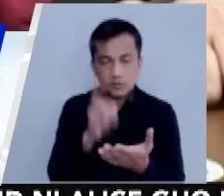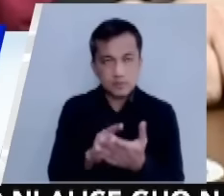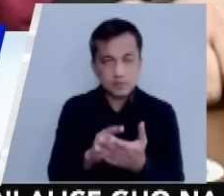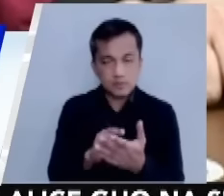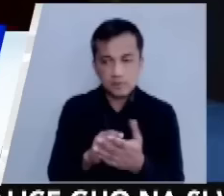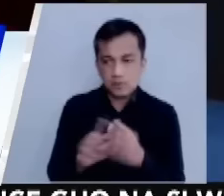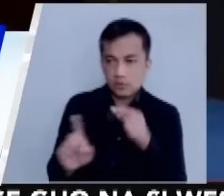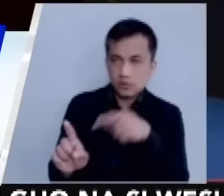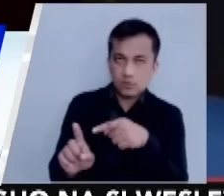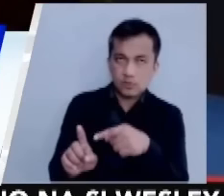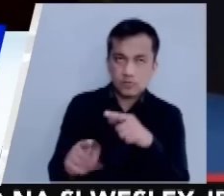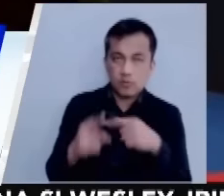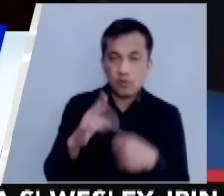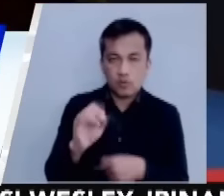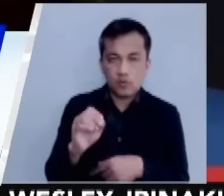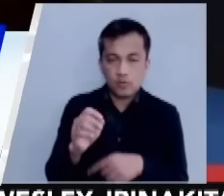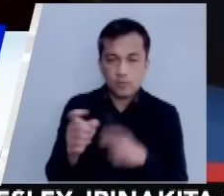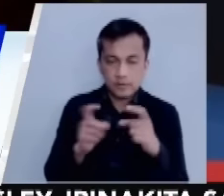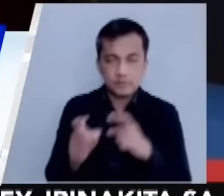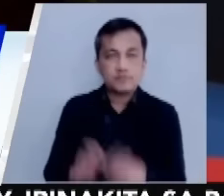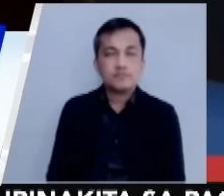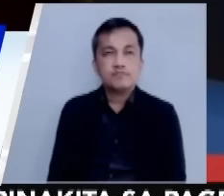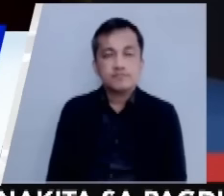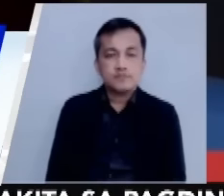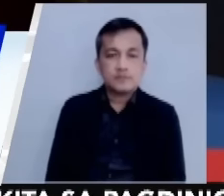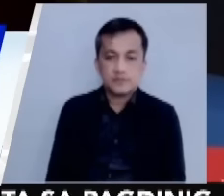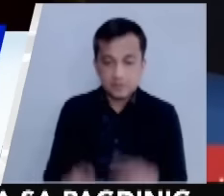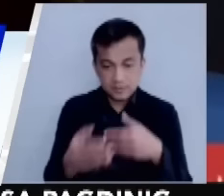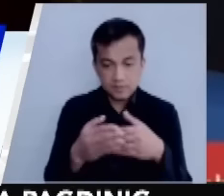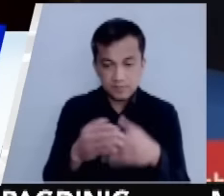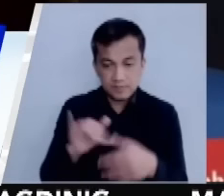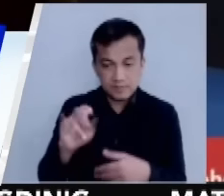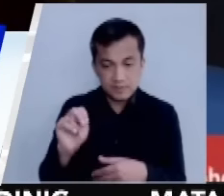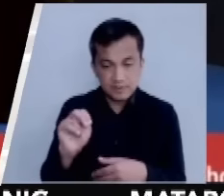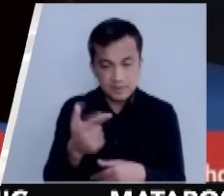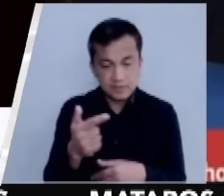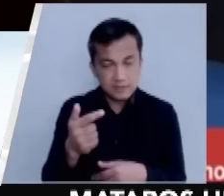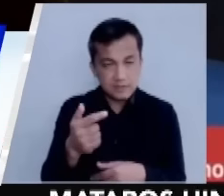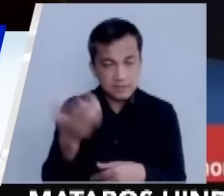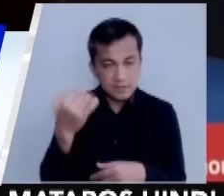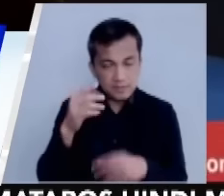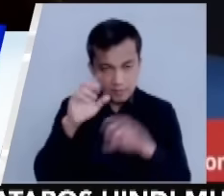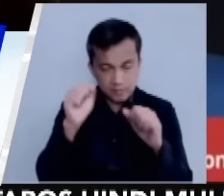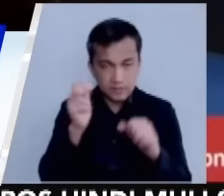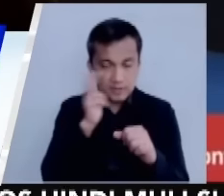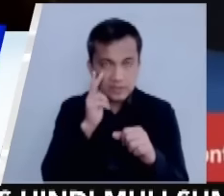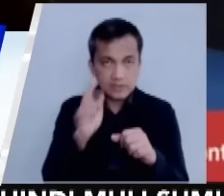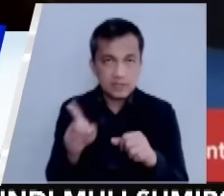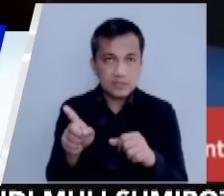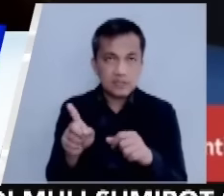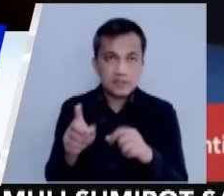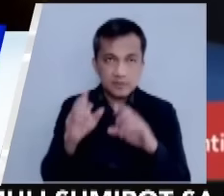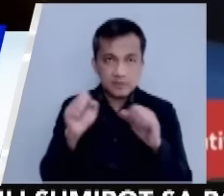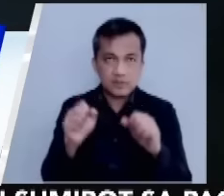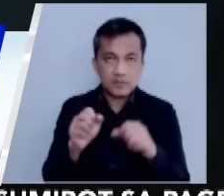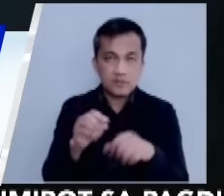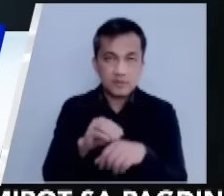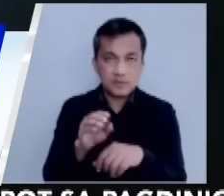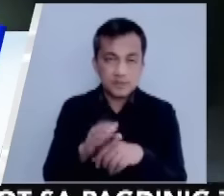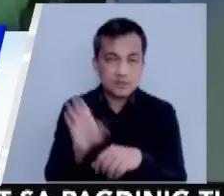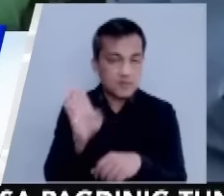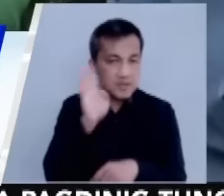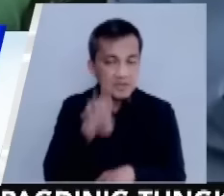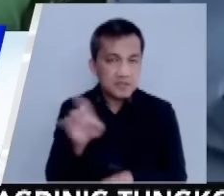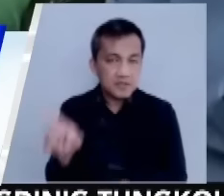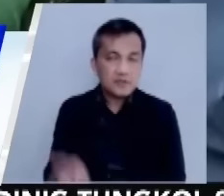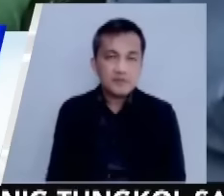POGO operation. Tinanong din kung malapit siyang kay dating Pangulong Rodrigo Duterte, lalo't presidential advisor nito ang kapatid niya. I am